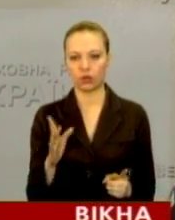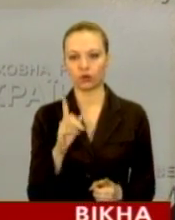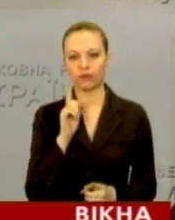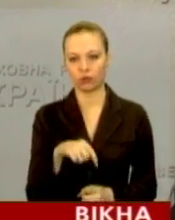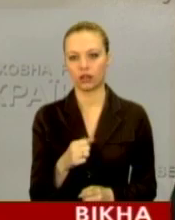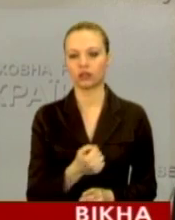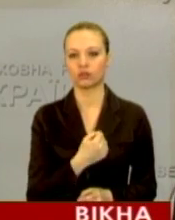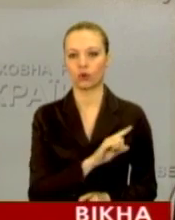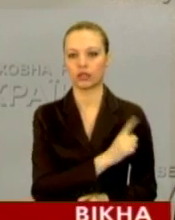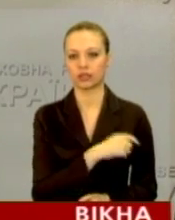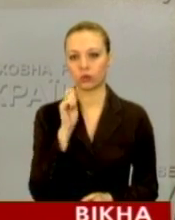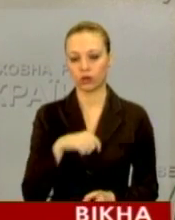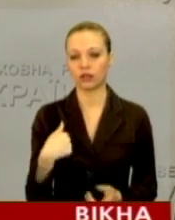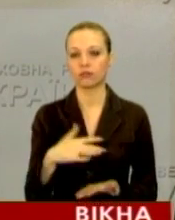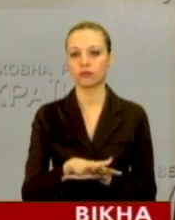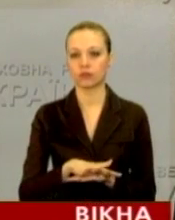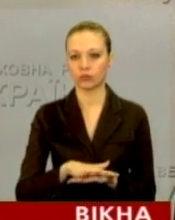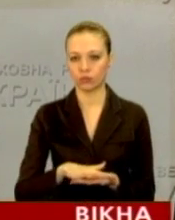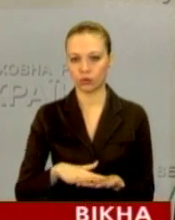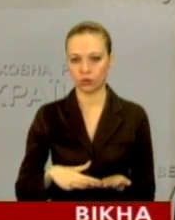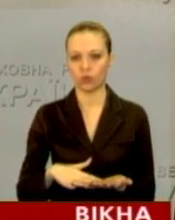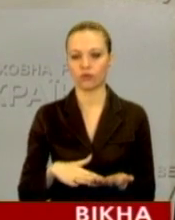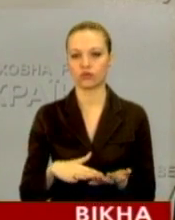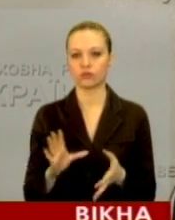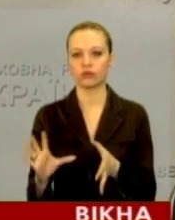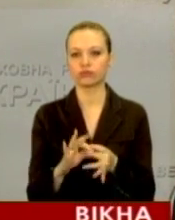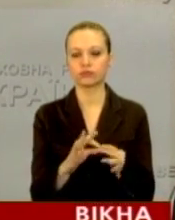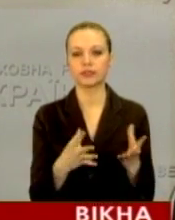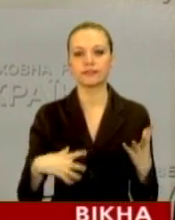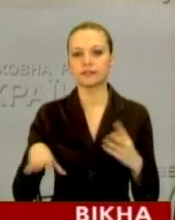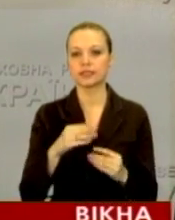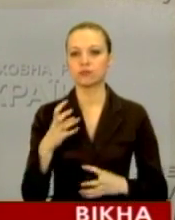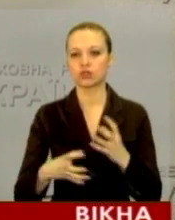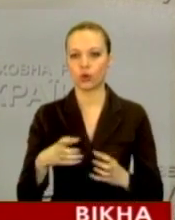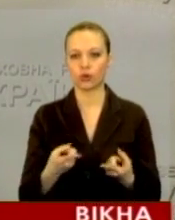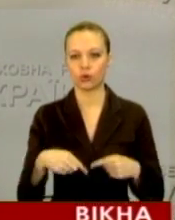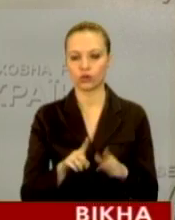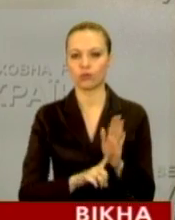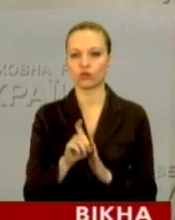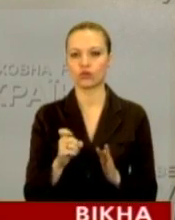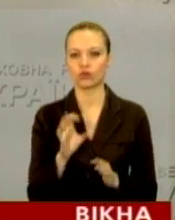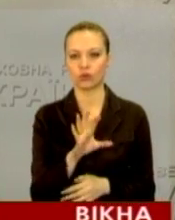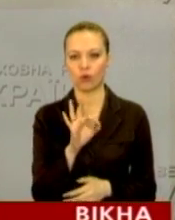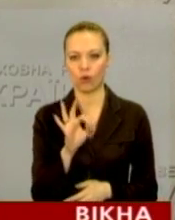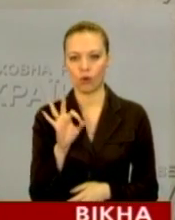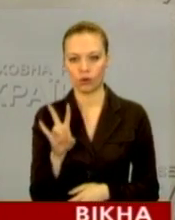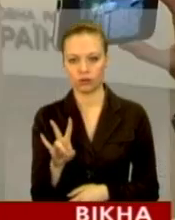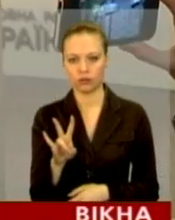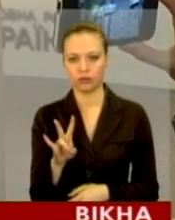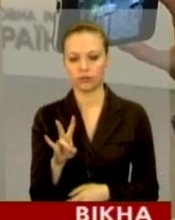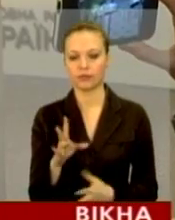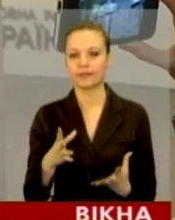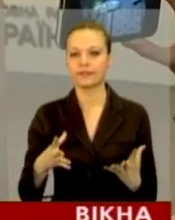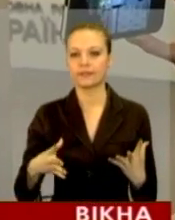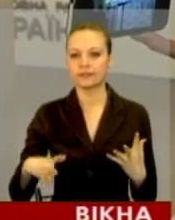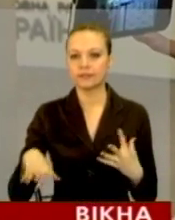Збройних сил України. Ми далі продовжуємо підключати всі міжнародні організації, починаючи з Організації Об'єднаних Націй.